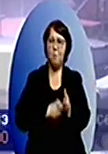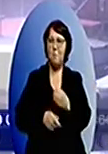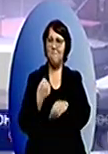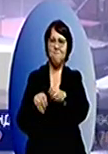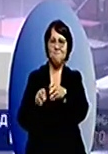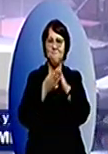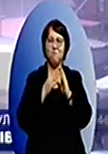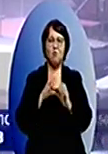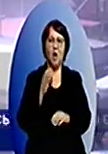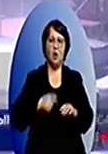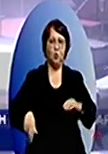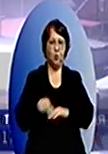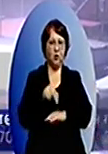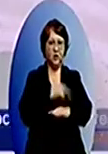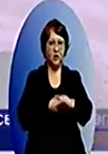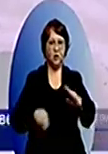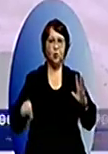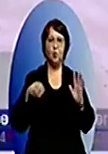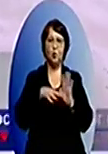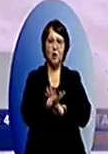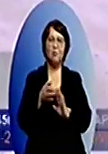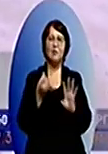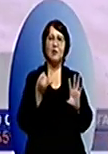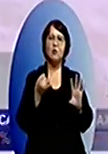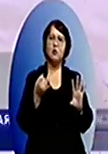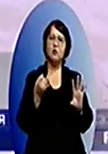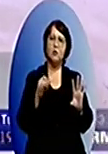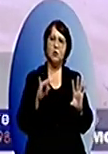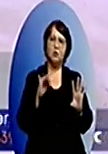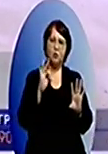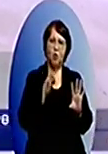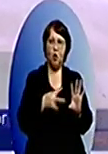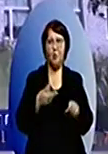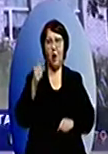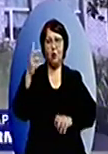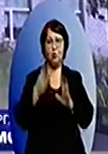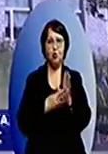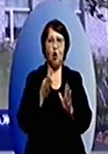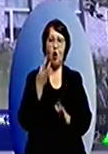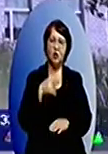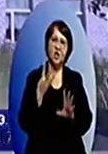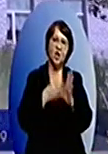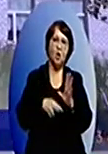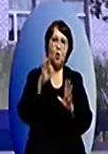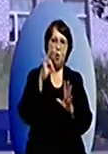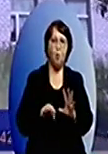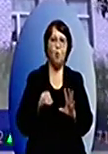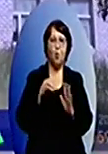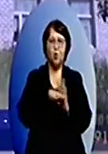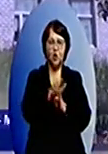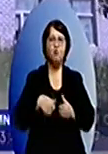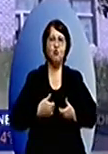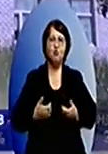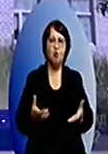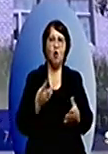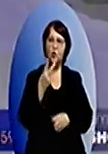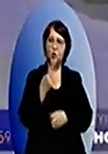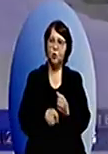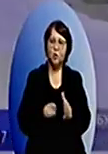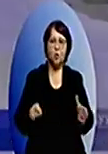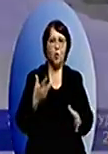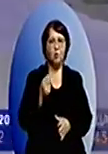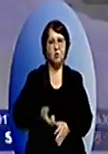цэцэрлэгийн хүртээмж 70% та байна. 2019 он гэхэд 90% хүрнэ гэсэн өрчлөсөн тооцоолоогүй юм. 2 жилийн дотор тус дүүргэд 30 гаруй сургууль